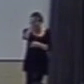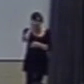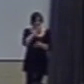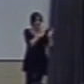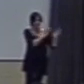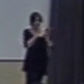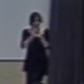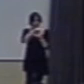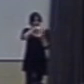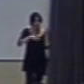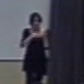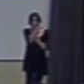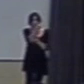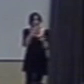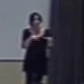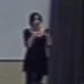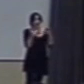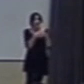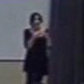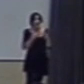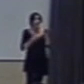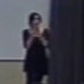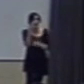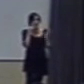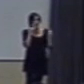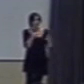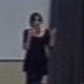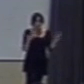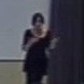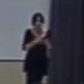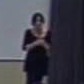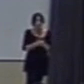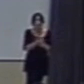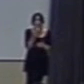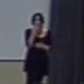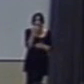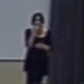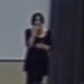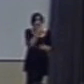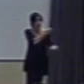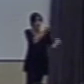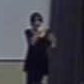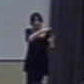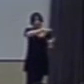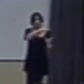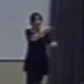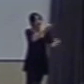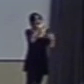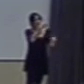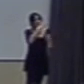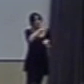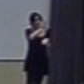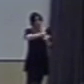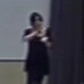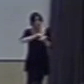com poden utilitzar les xarxes socials com a font, pels periodistes sobretot, o sigui, com agafar tot el que t'arriba no només dels ciutadans sinó també dels